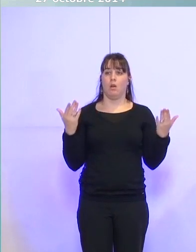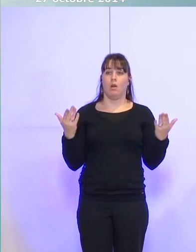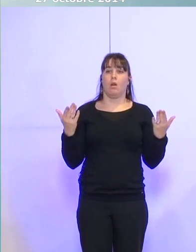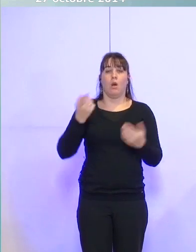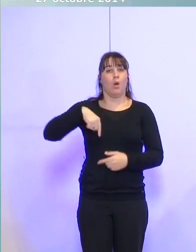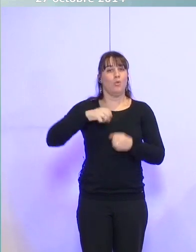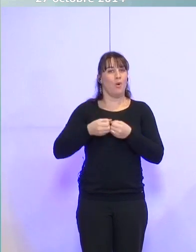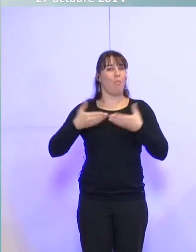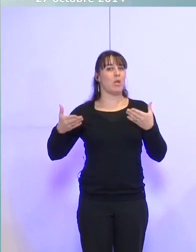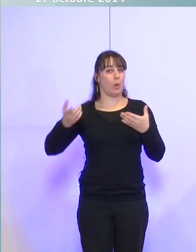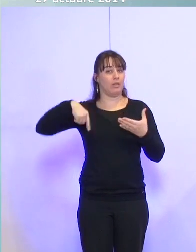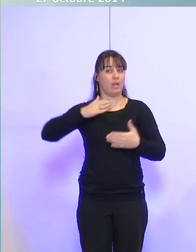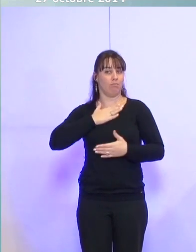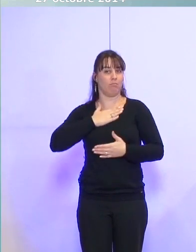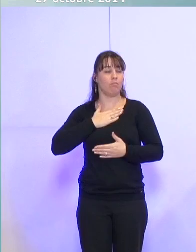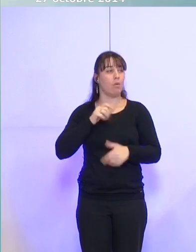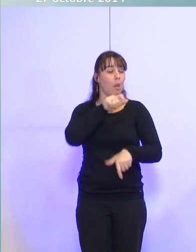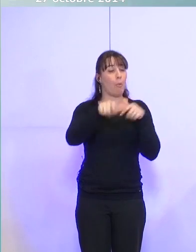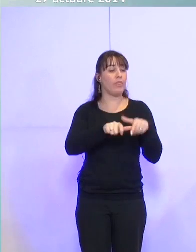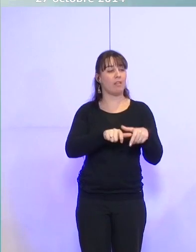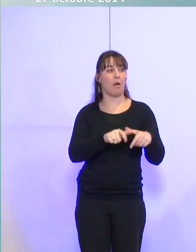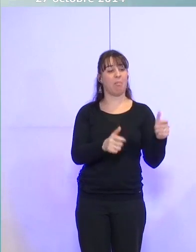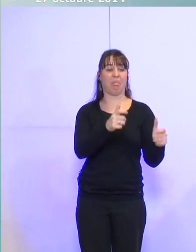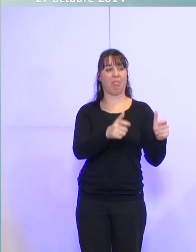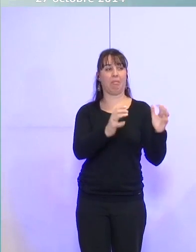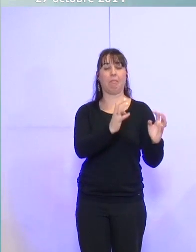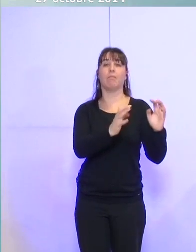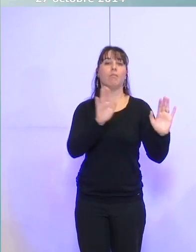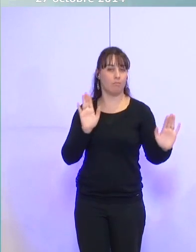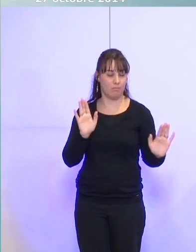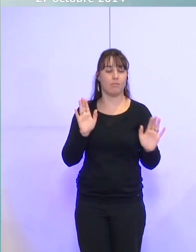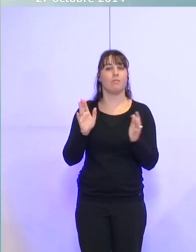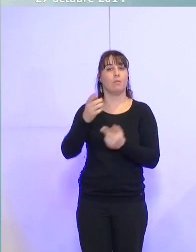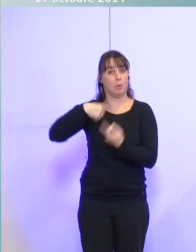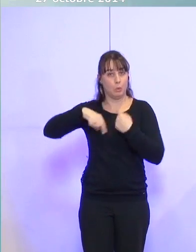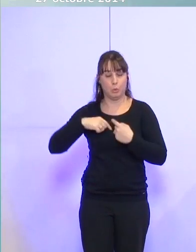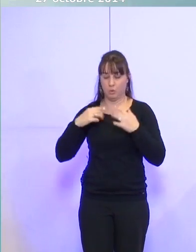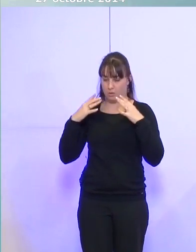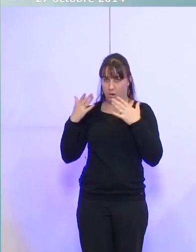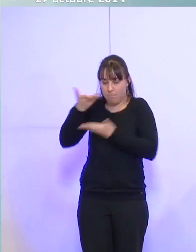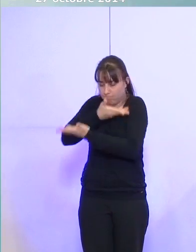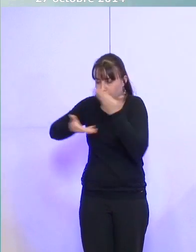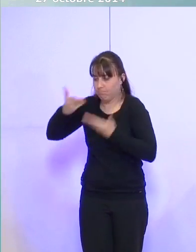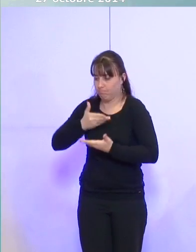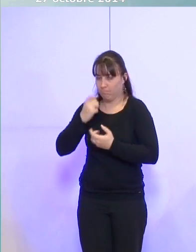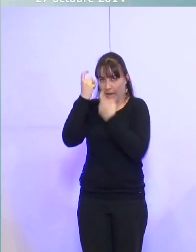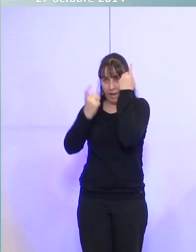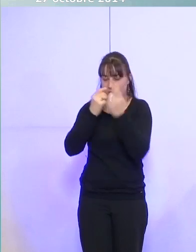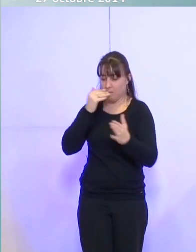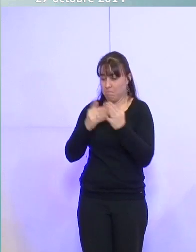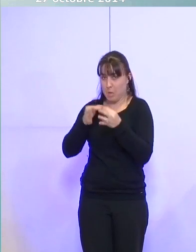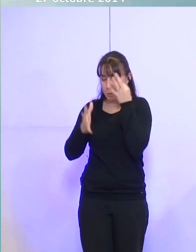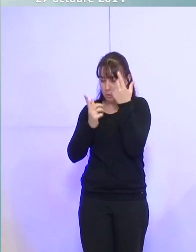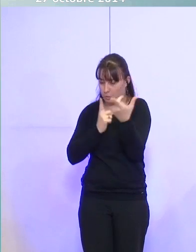notre majorité, bien que ça en perturbe certains, la concertation, la recherche du meilleur scénario, sans